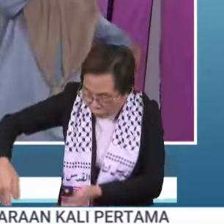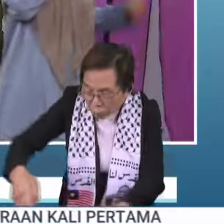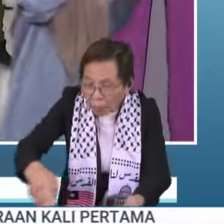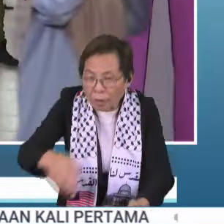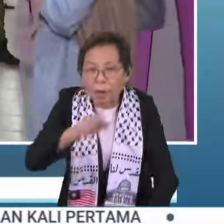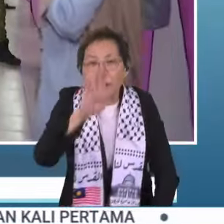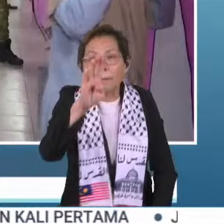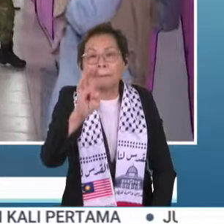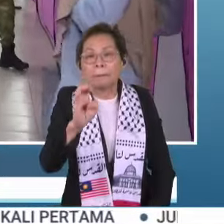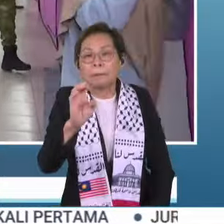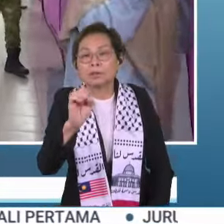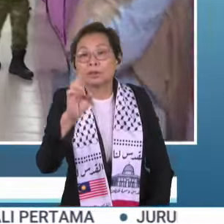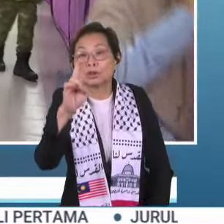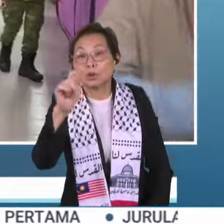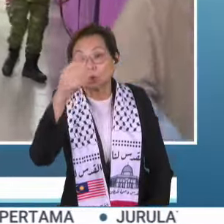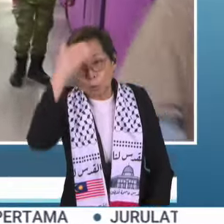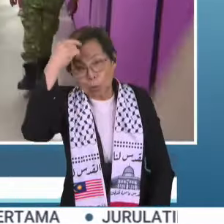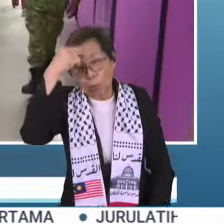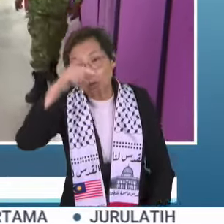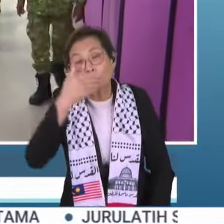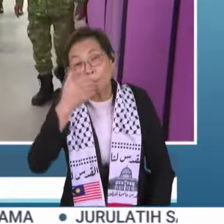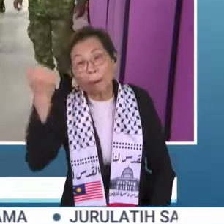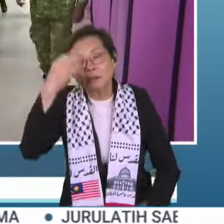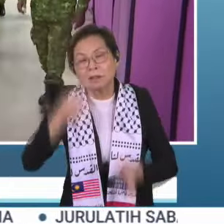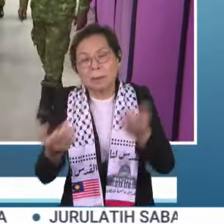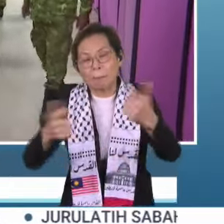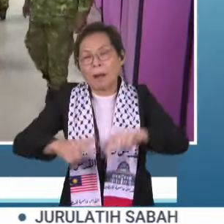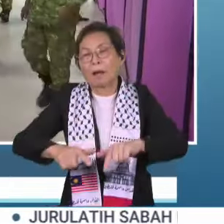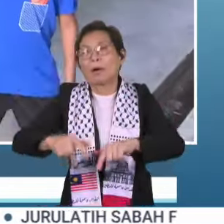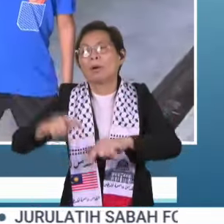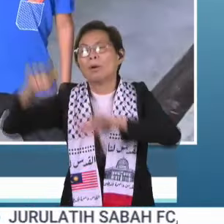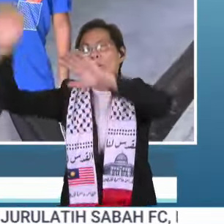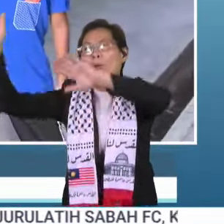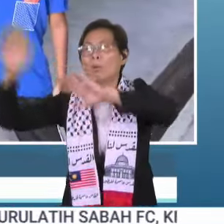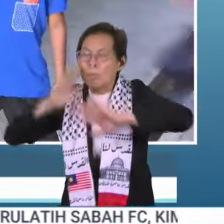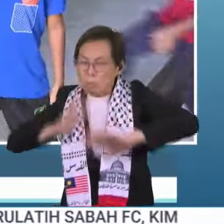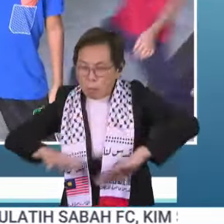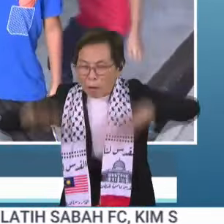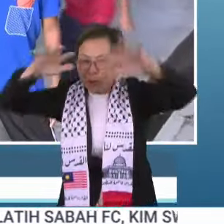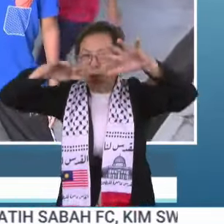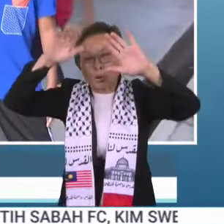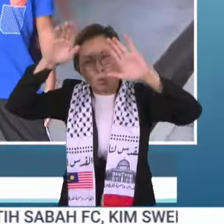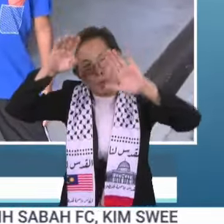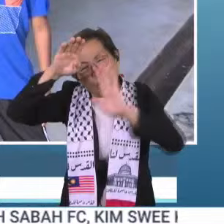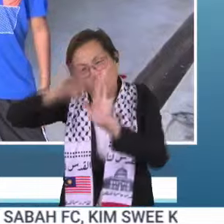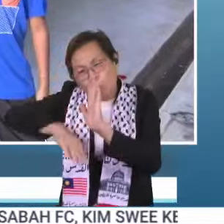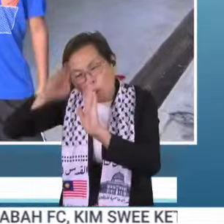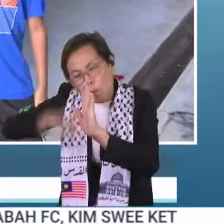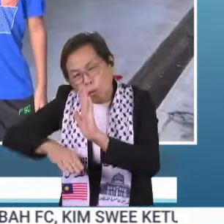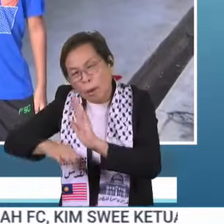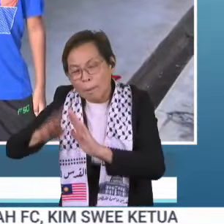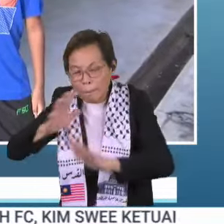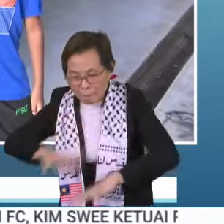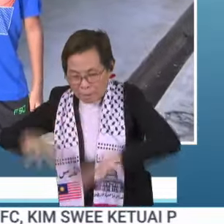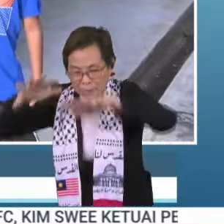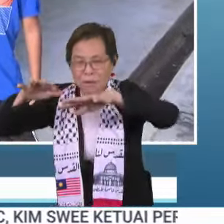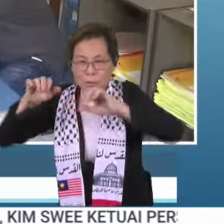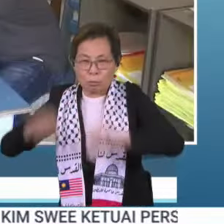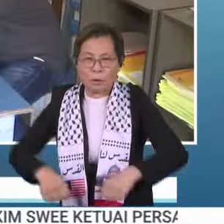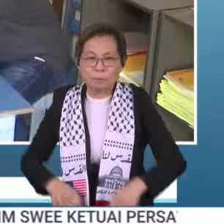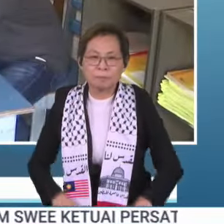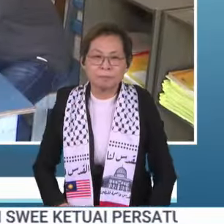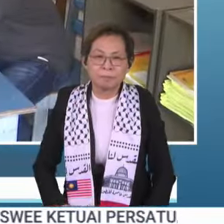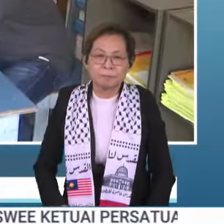besut untuk lebih baiklah jika berlaku monum banjir lagi dapat mengurangkan kesanlah nanti